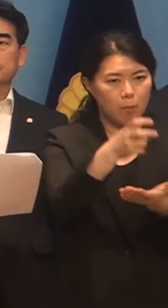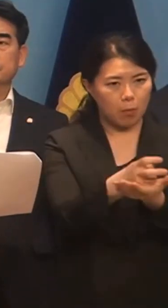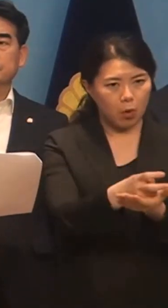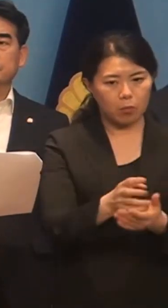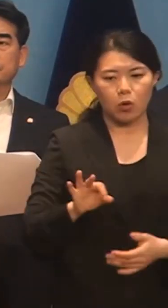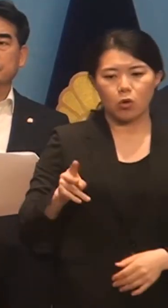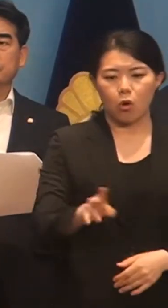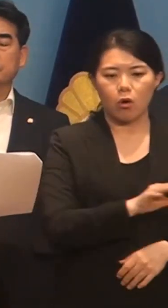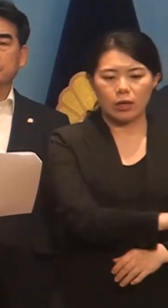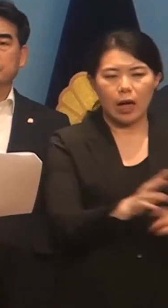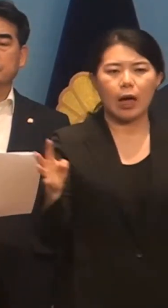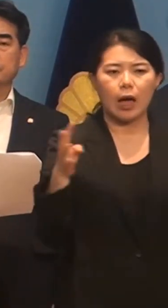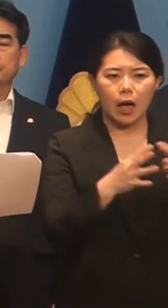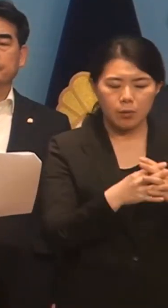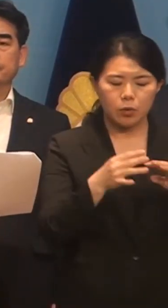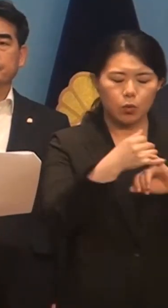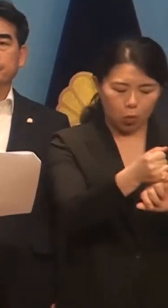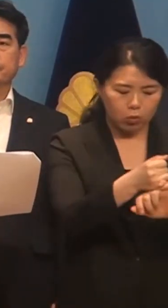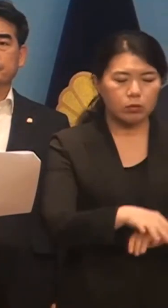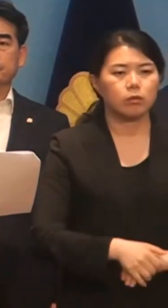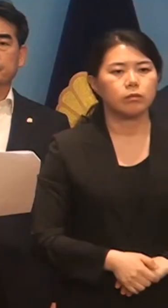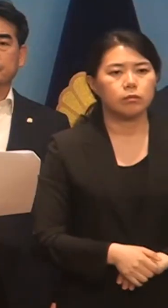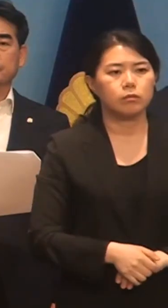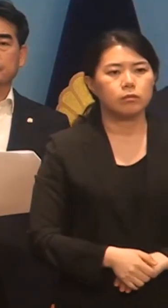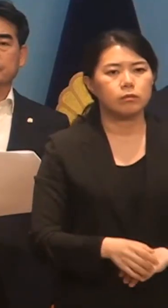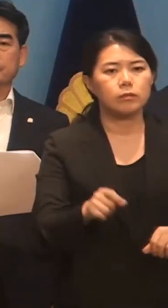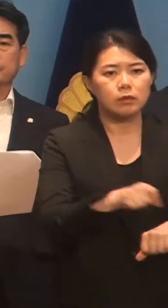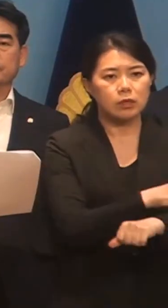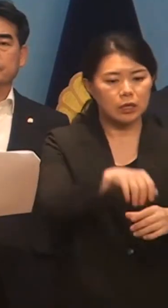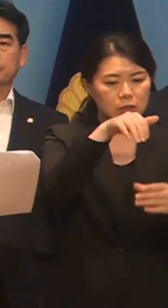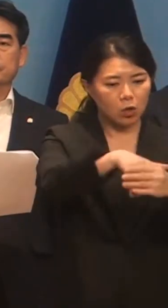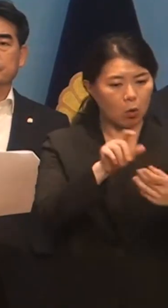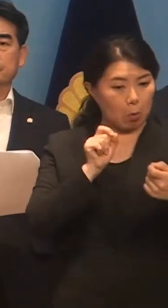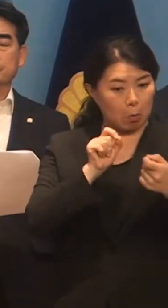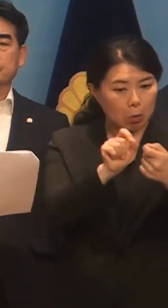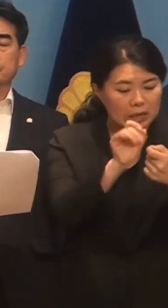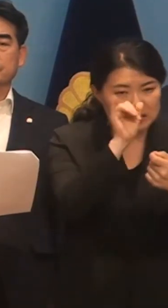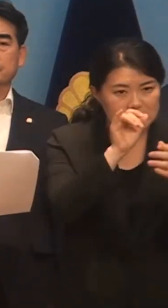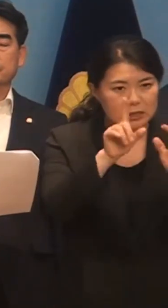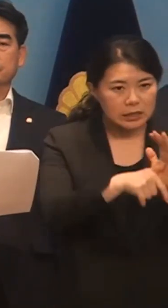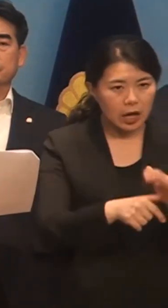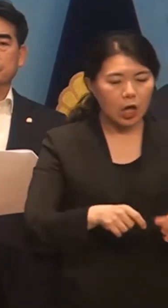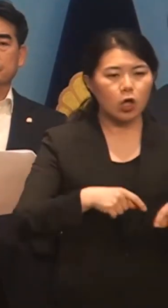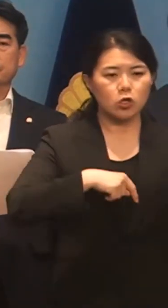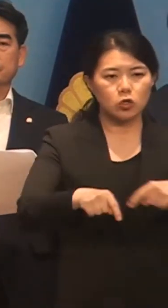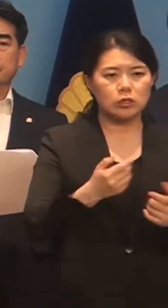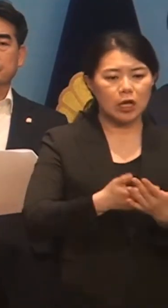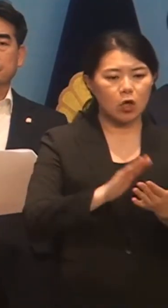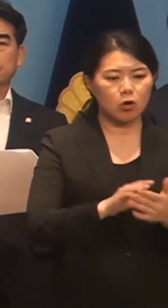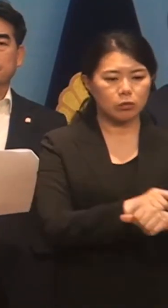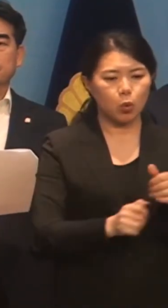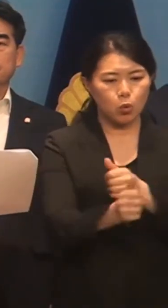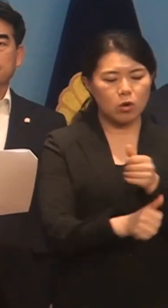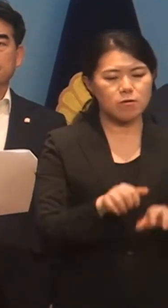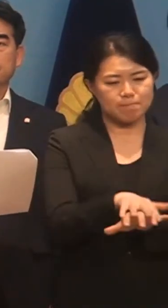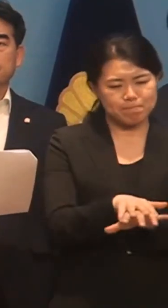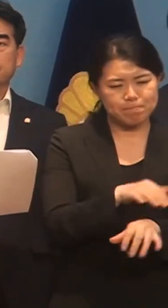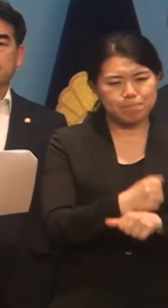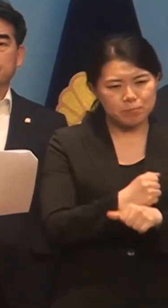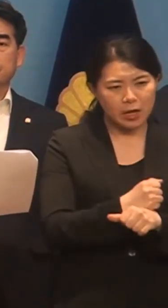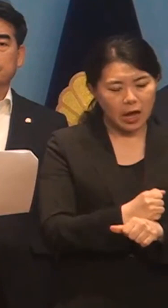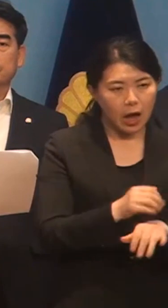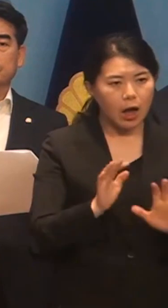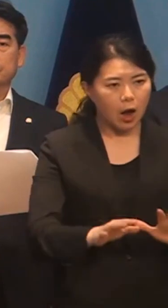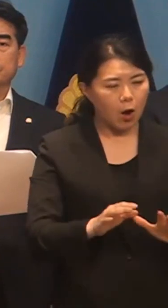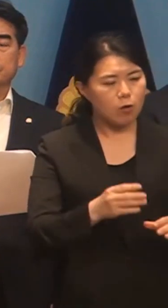여야 합의로 처리되어 왔습니다. 특히 선거를 앞두고는 정개특위까지 구성해서 이해